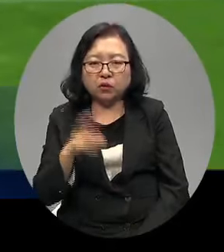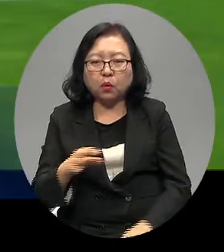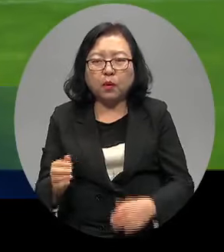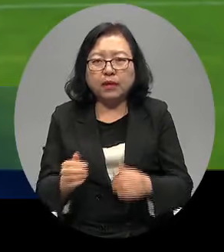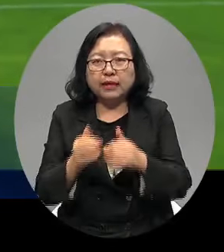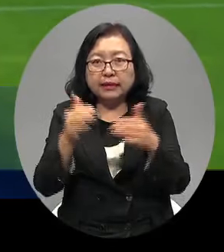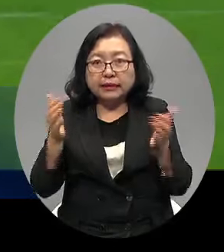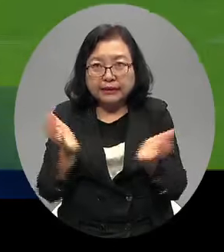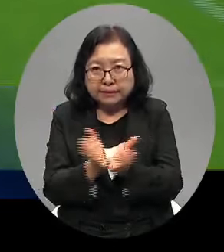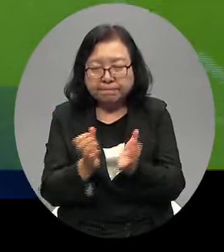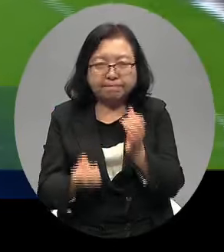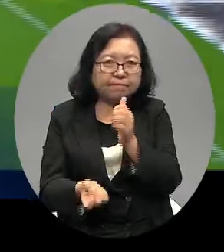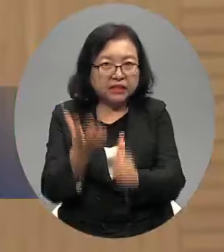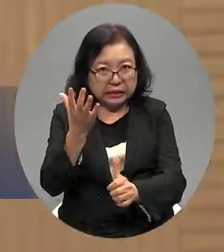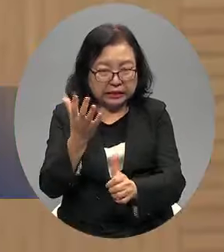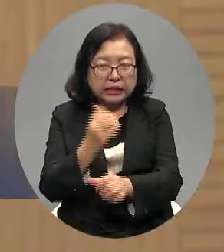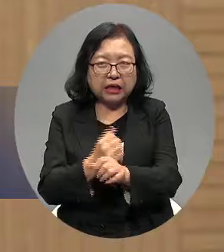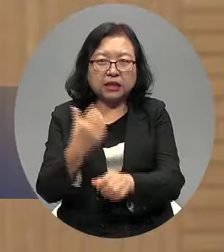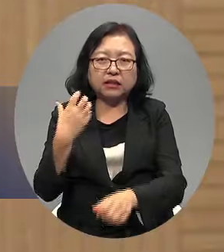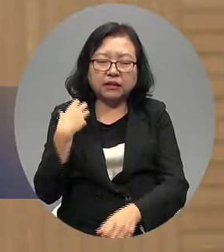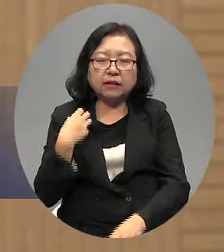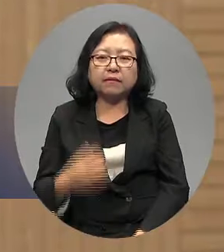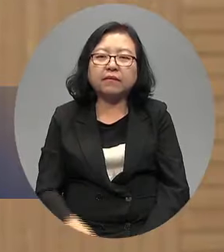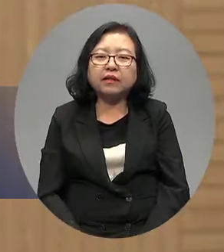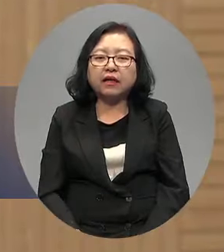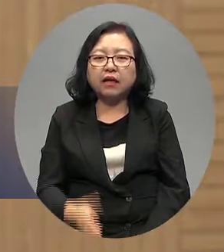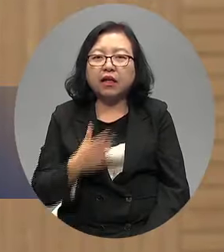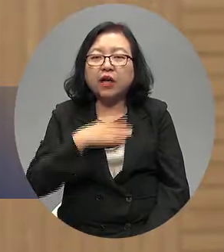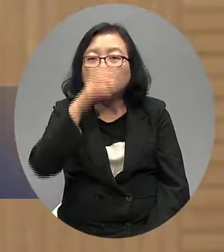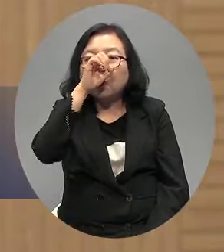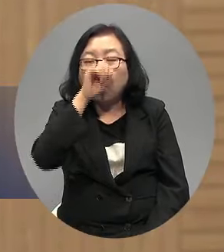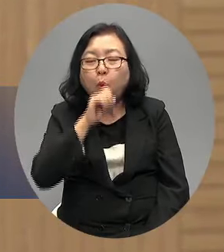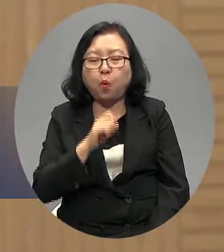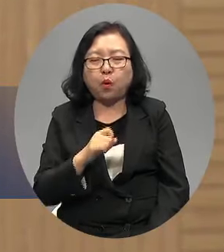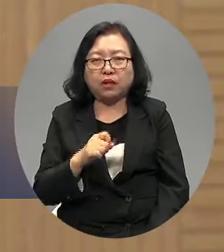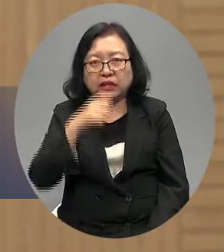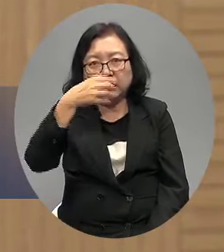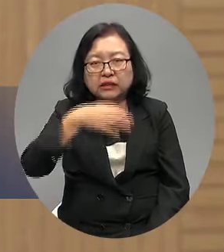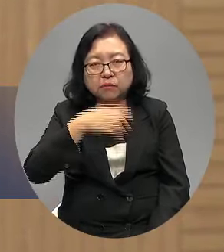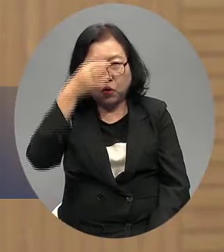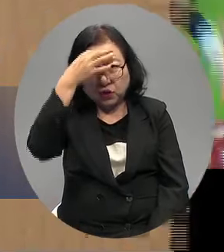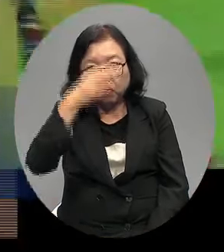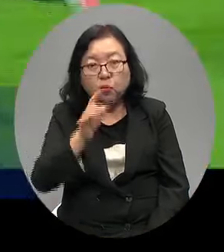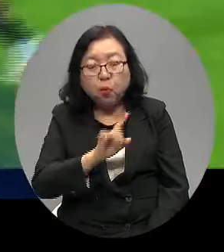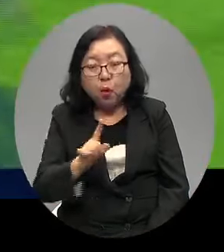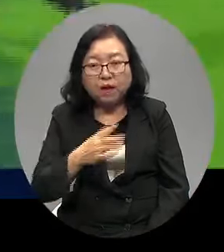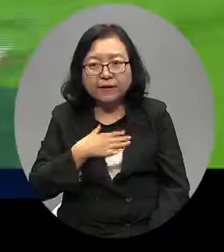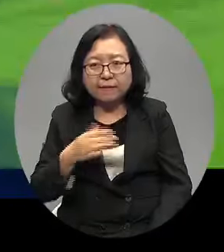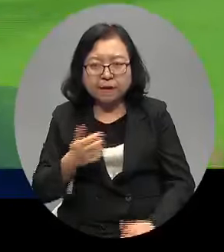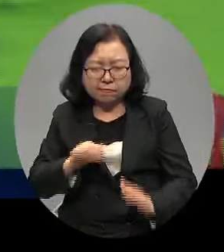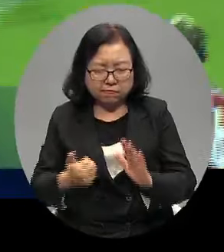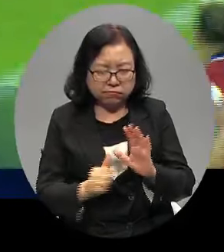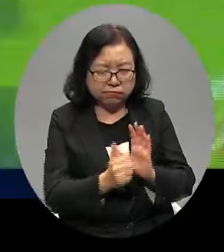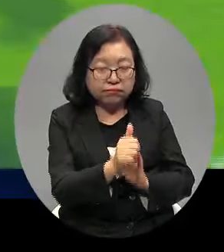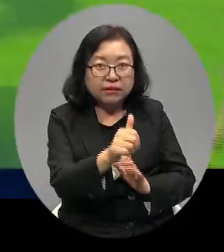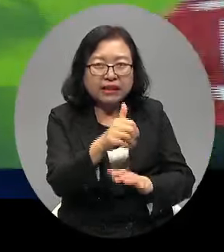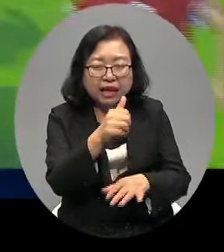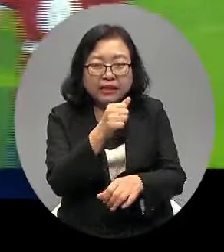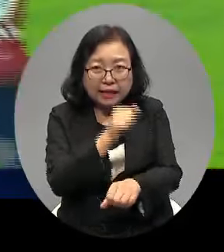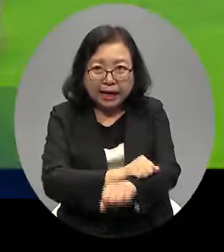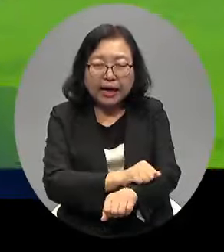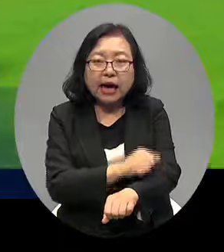conquistar os objetivos do clube. 저의 장점이라고 하면은 뭐 저돌적인 침투와